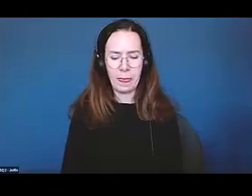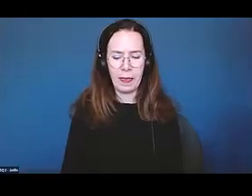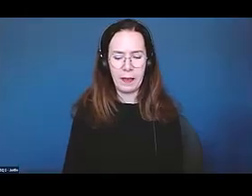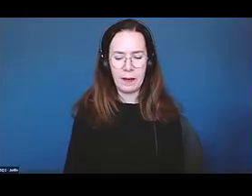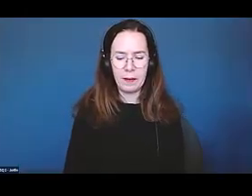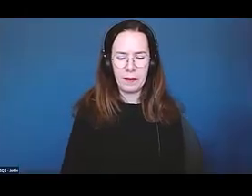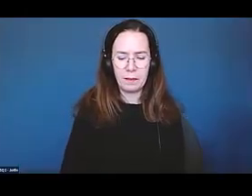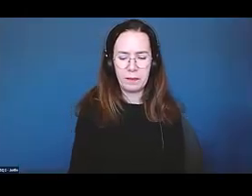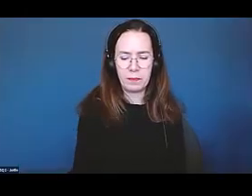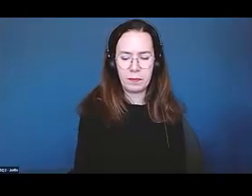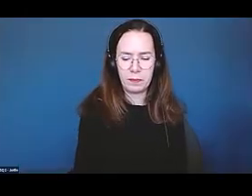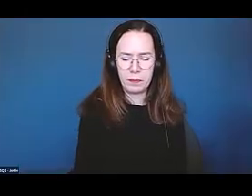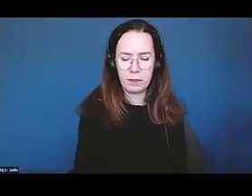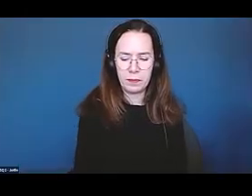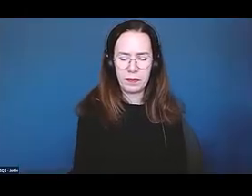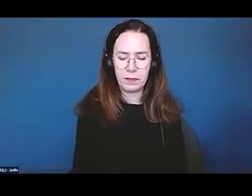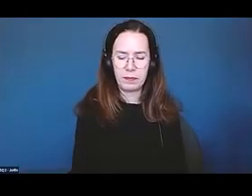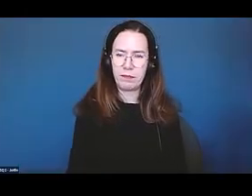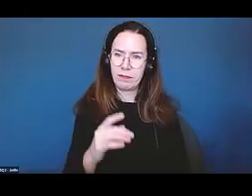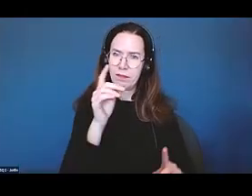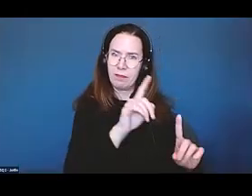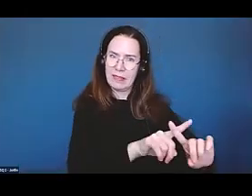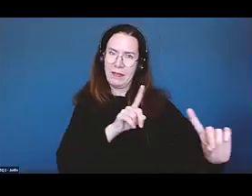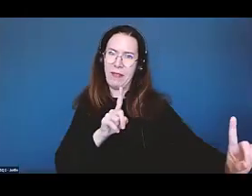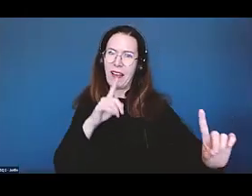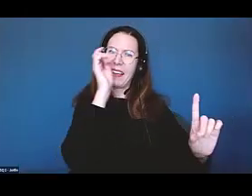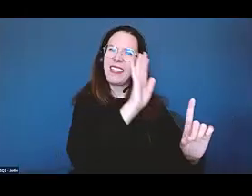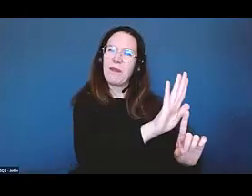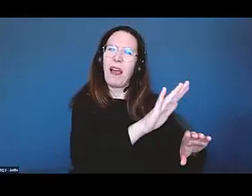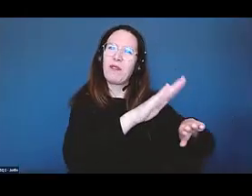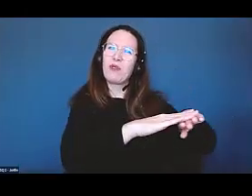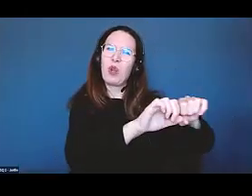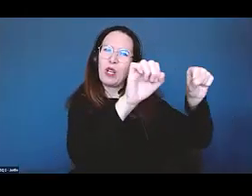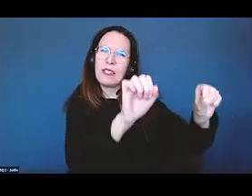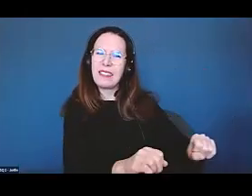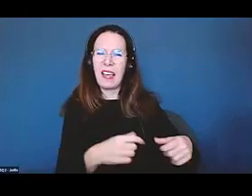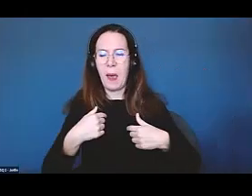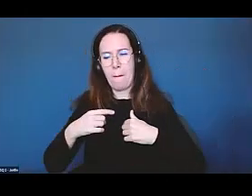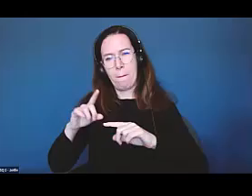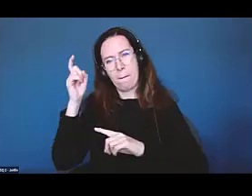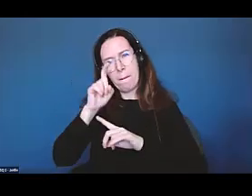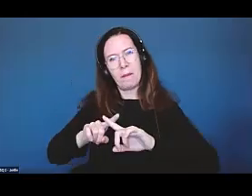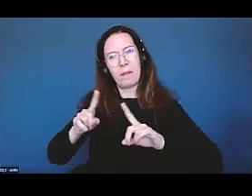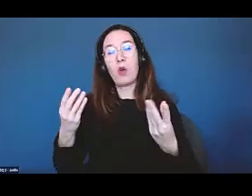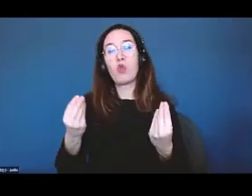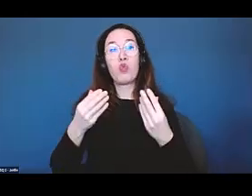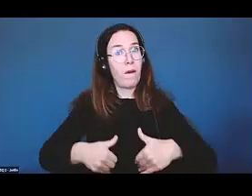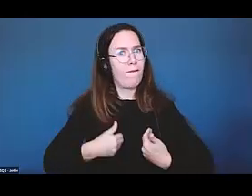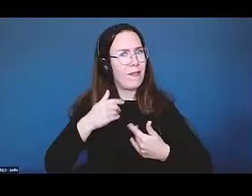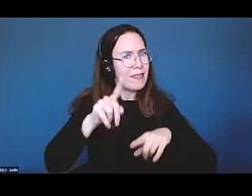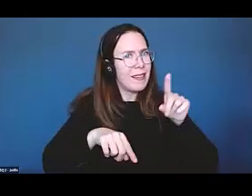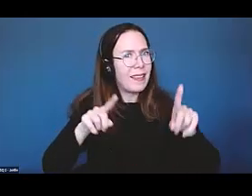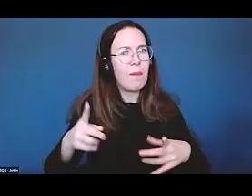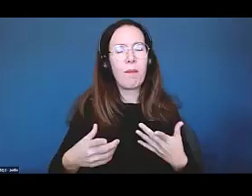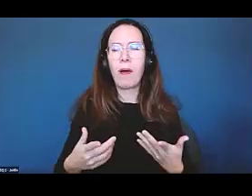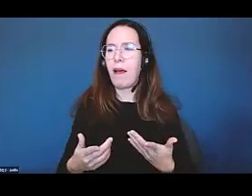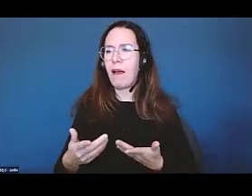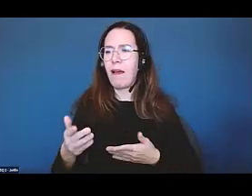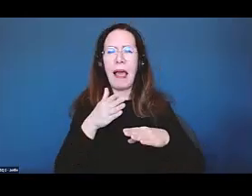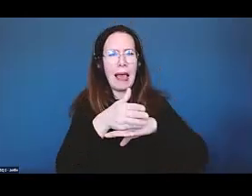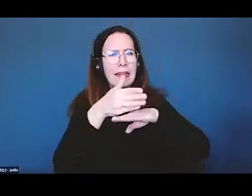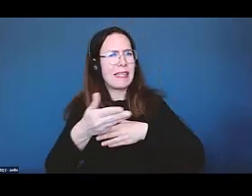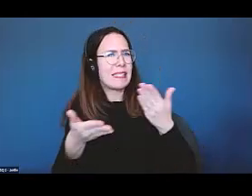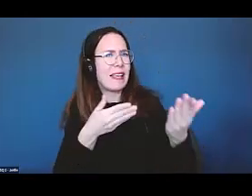personnes expérimentent, ont une expérience différente du système. Cela dépend de la géographie, de